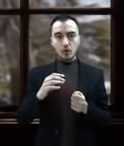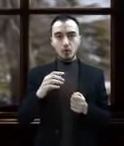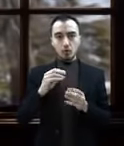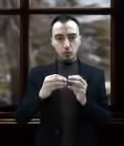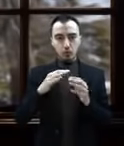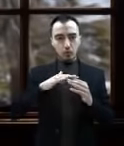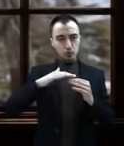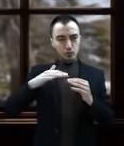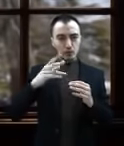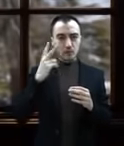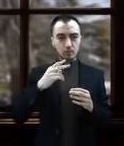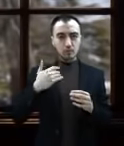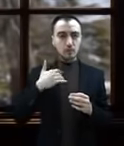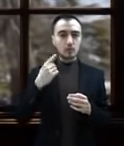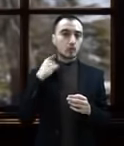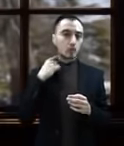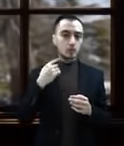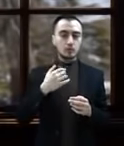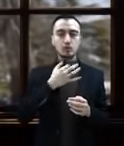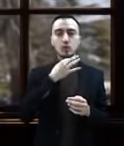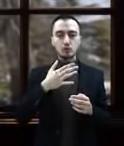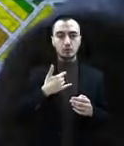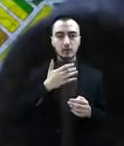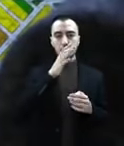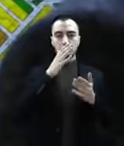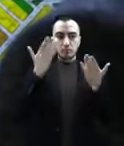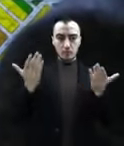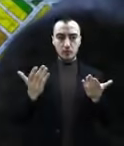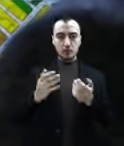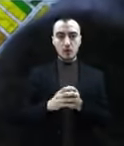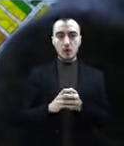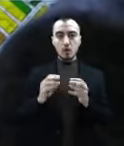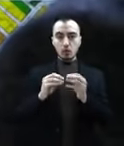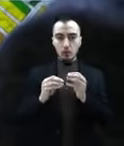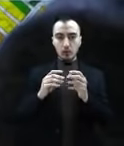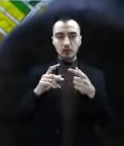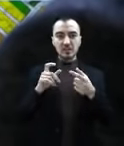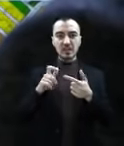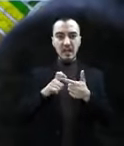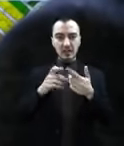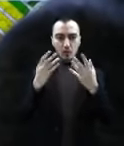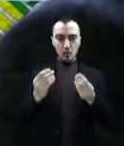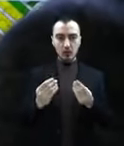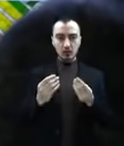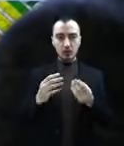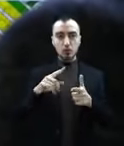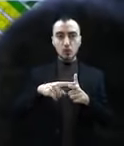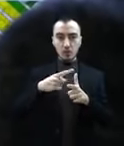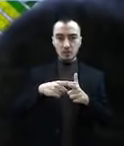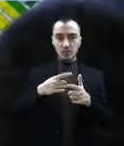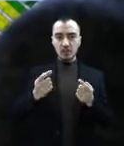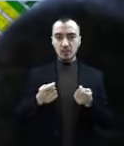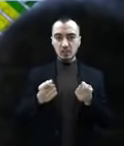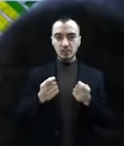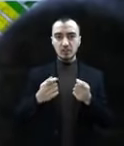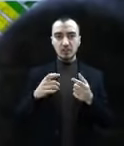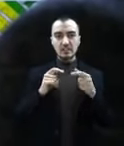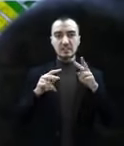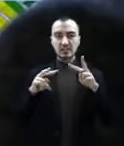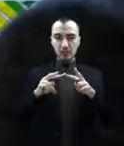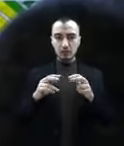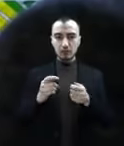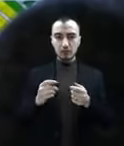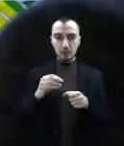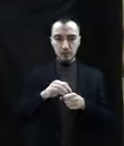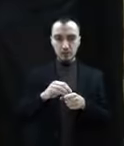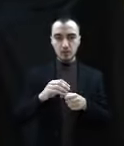istihdam sağlayacak sıkıntılarımızı sona erdirecek çalışmalarımız hazır. Bizler de hazırız. Sizlerin desteği, Cenab-ı Mevla'nın